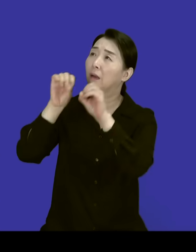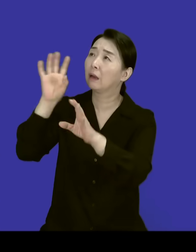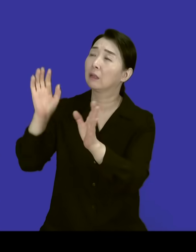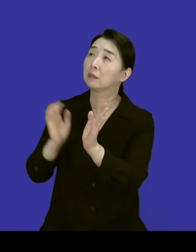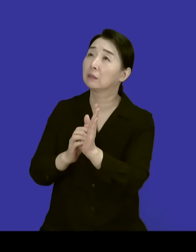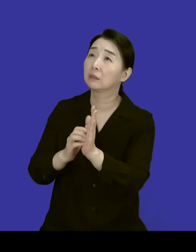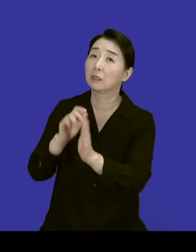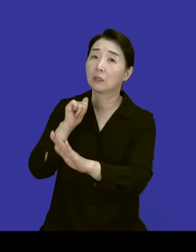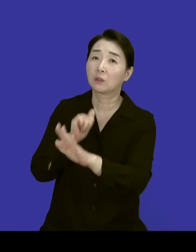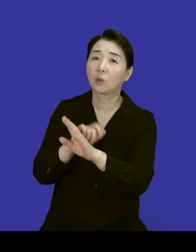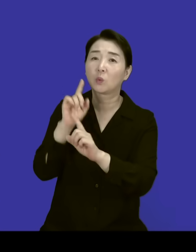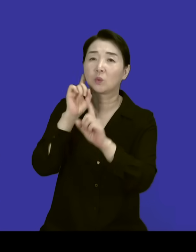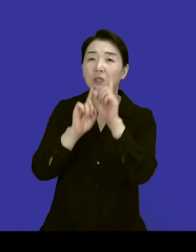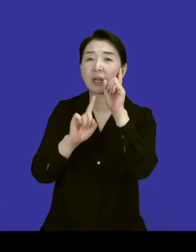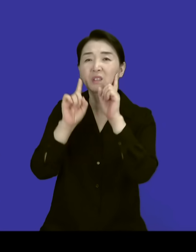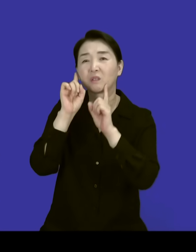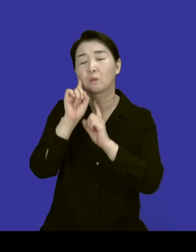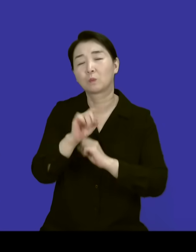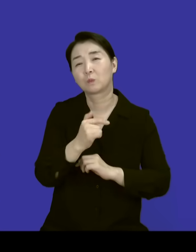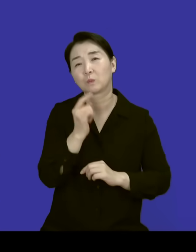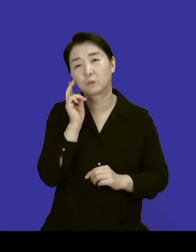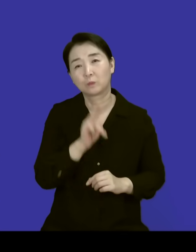깊어진 날이 된 거죠. 그러고 나서